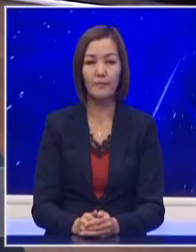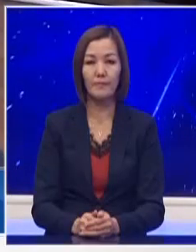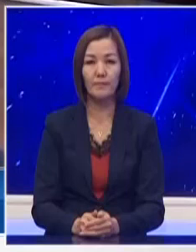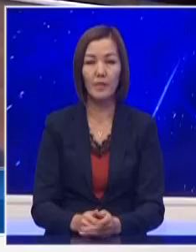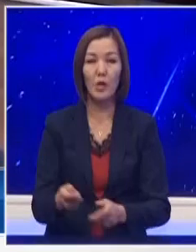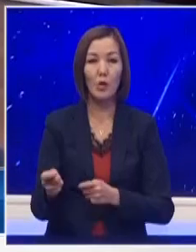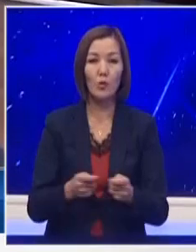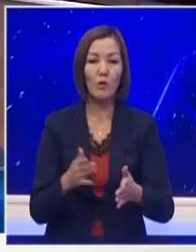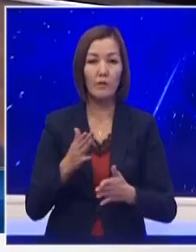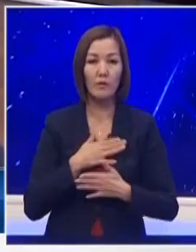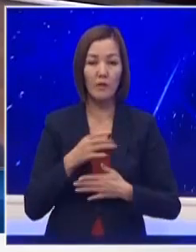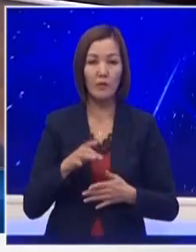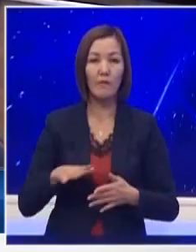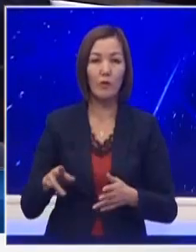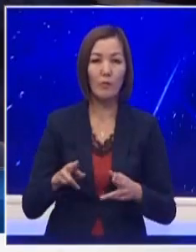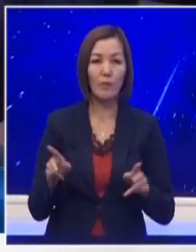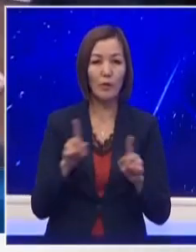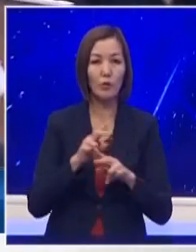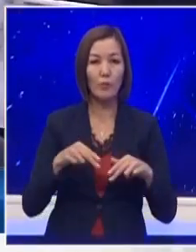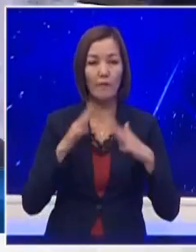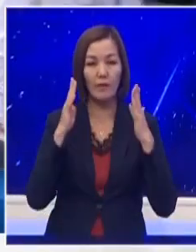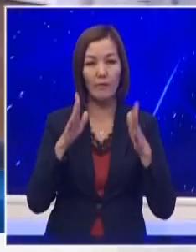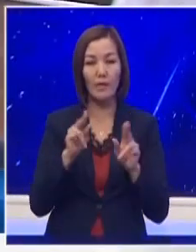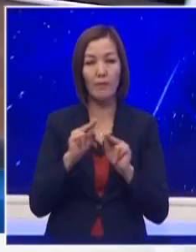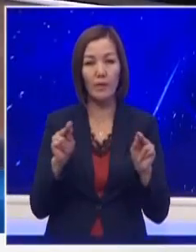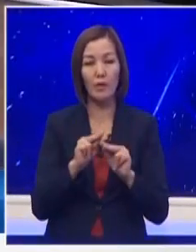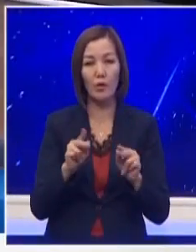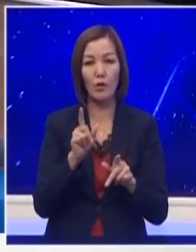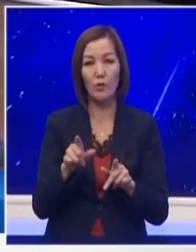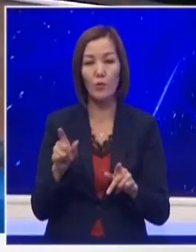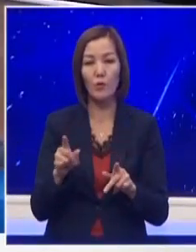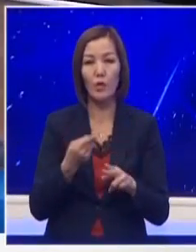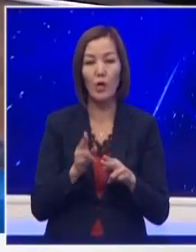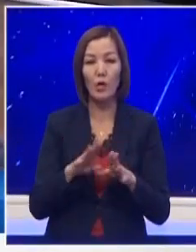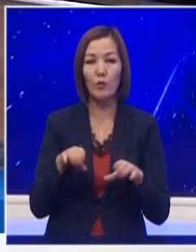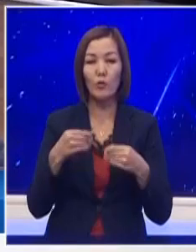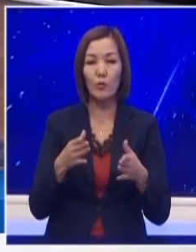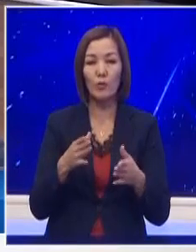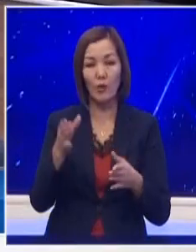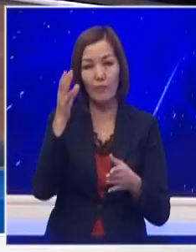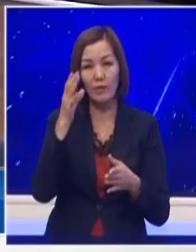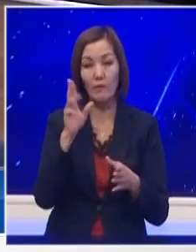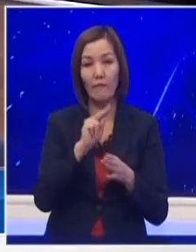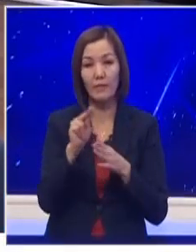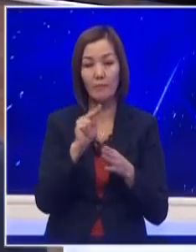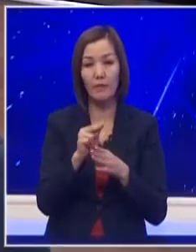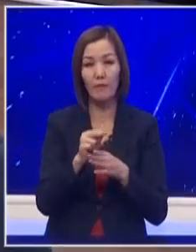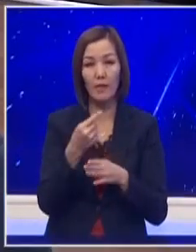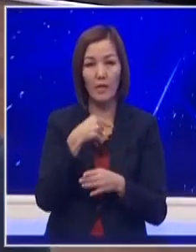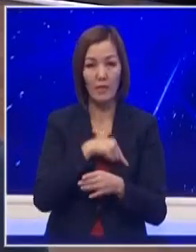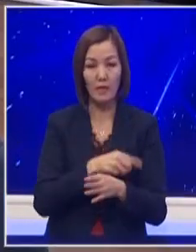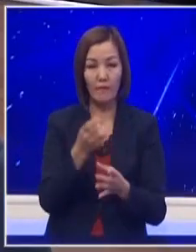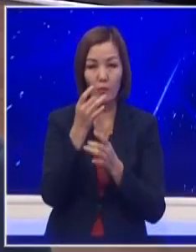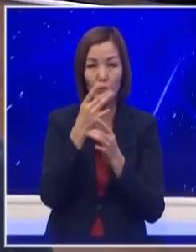руководство нашего района уделяет особое внимание педагогам ведь это люди которые дают не просто образование а воспитывают нравственность